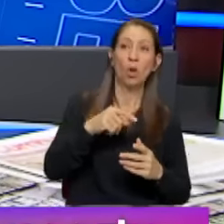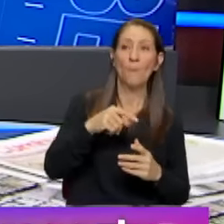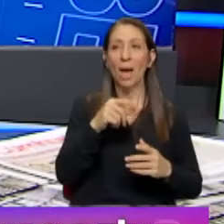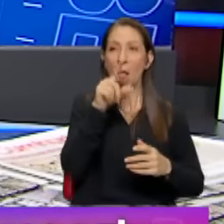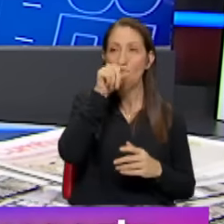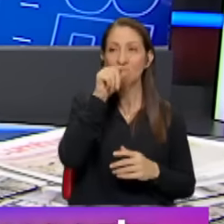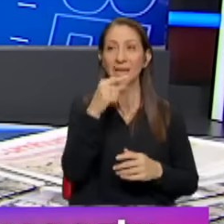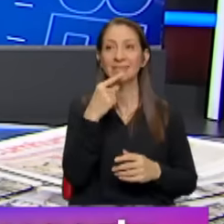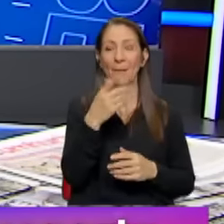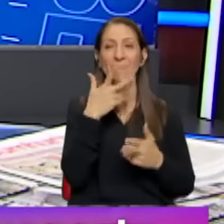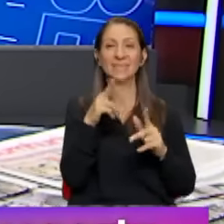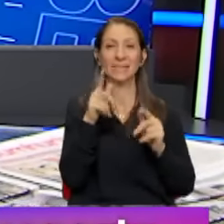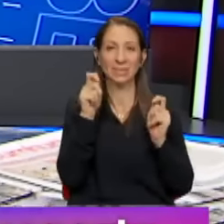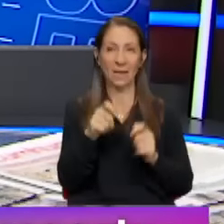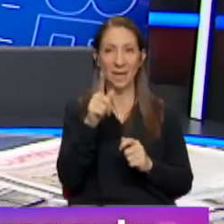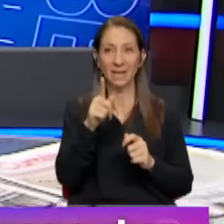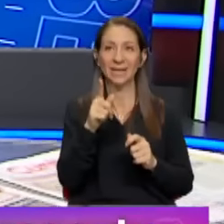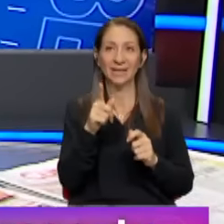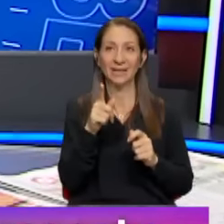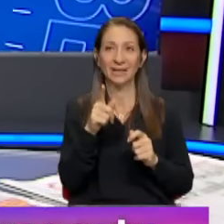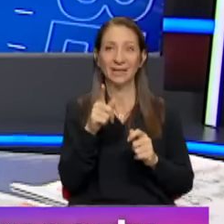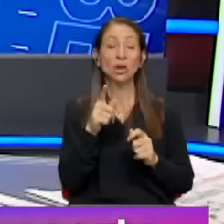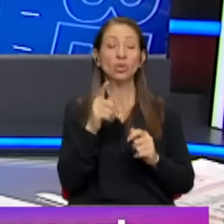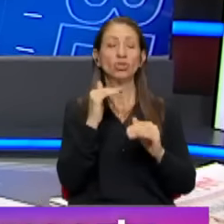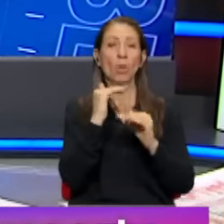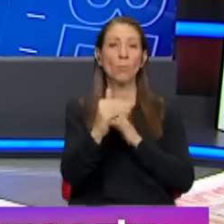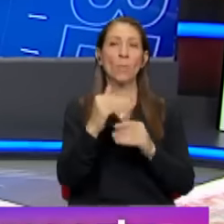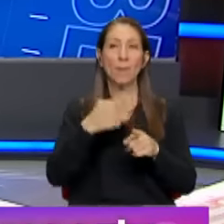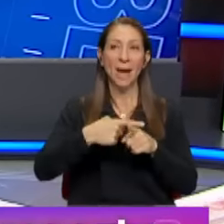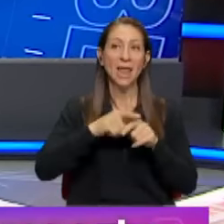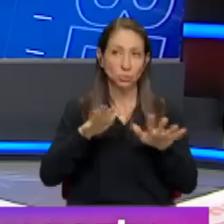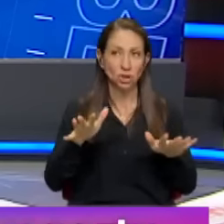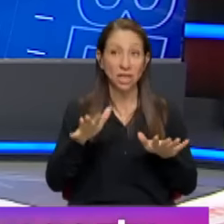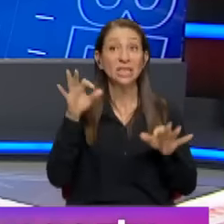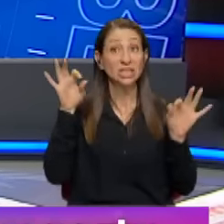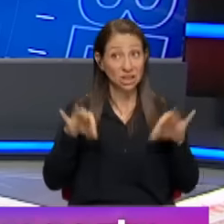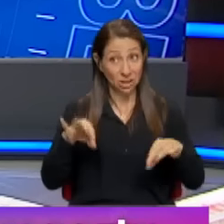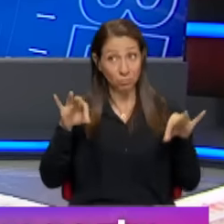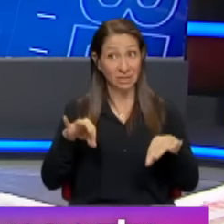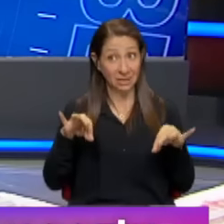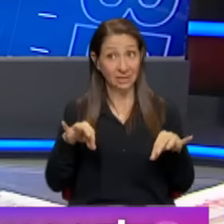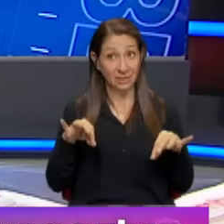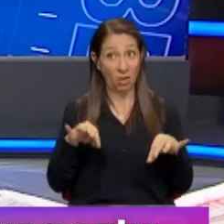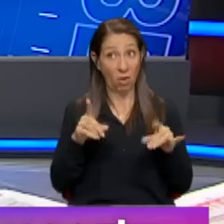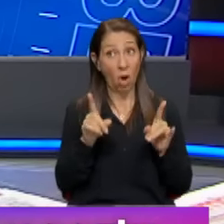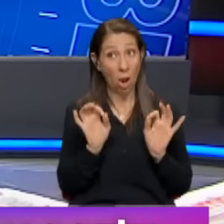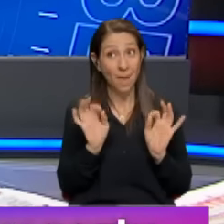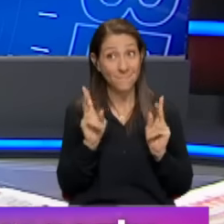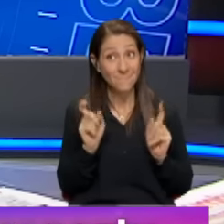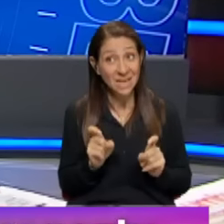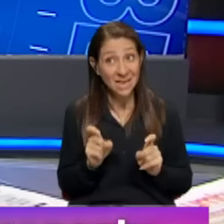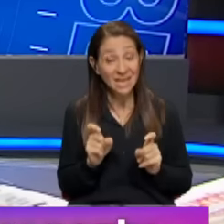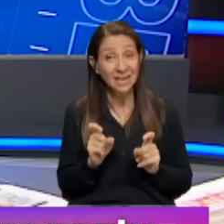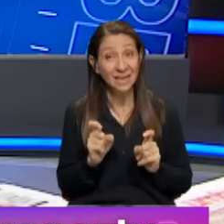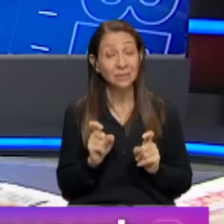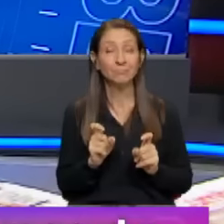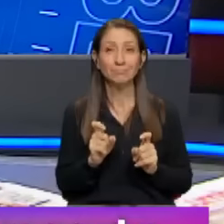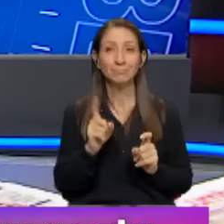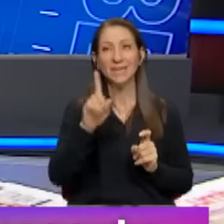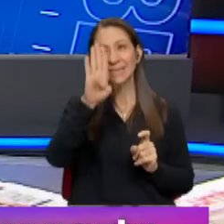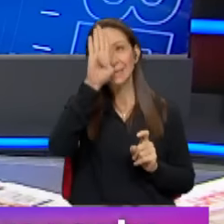ördek benzetmesiyle, betimlemesiyle, kamuoyuyla paylaşmıştı. Şimdi öyle mi durum, tablo?